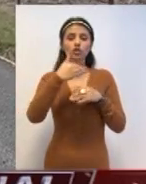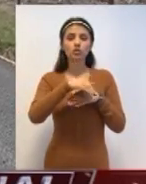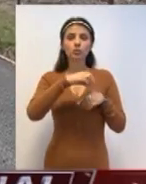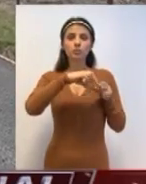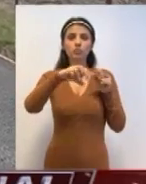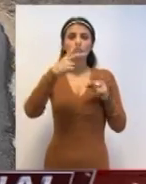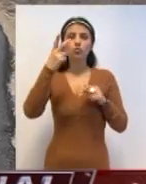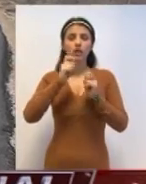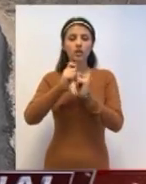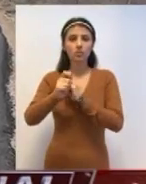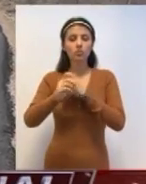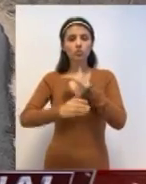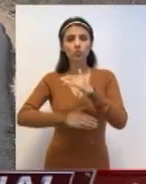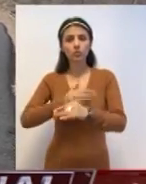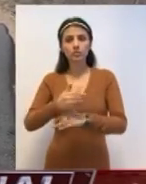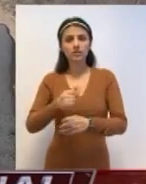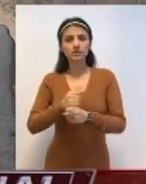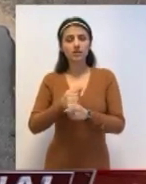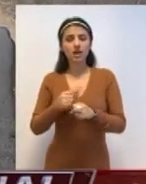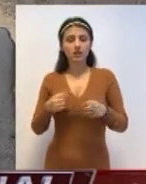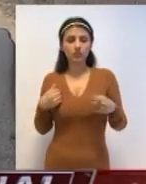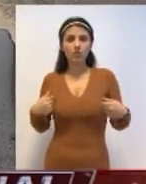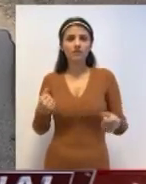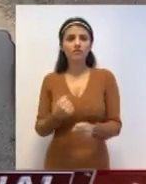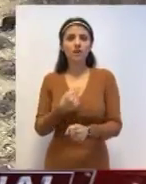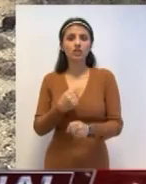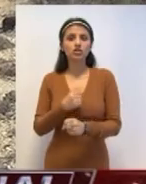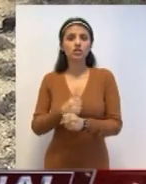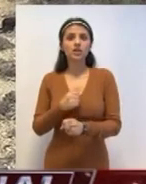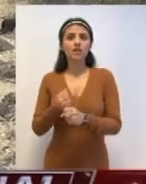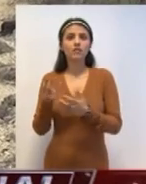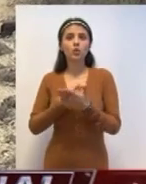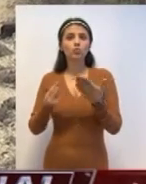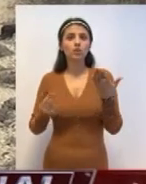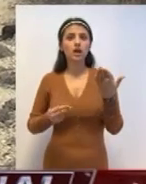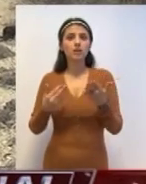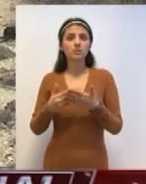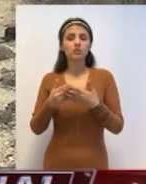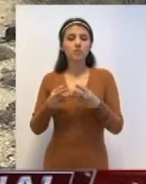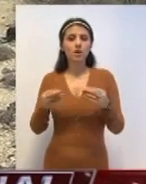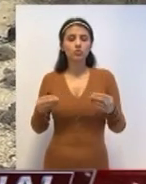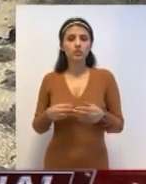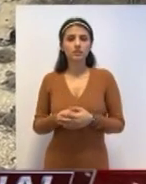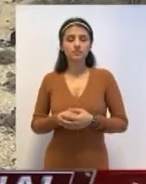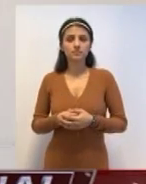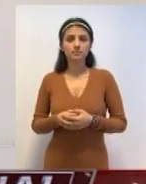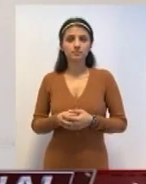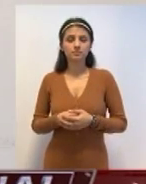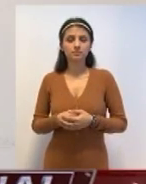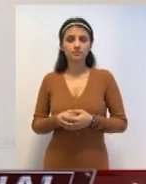cele 5 tronsoane, pe toți 2 km, urmând după aceea să ne apucăm să execute lucrări la șanțuri și sub